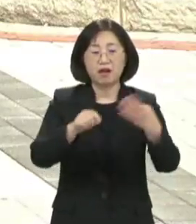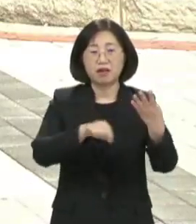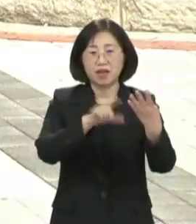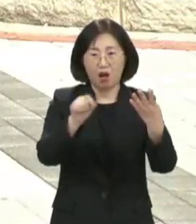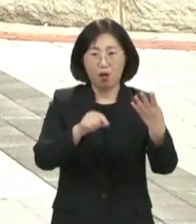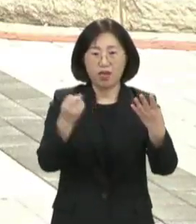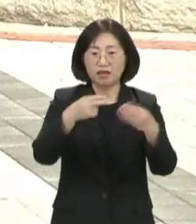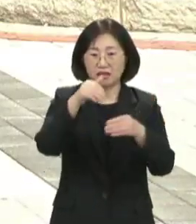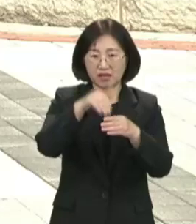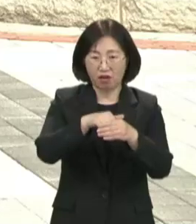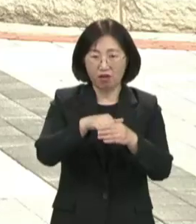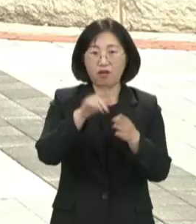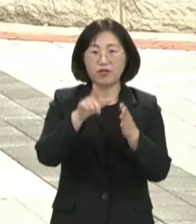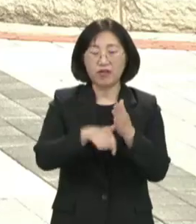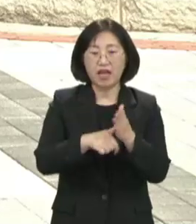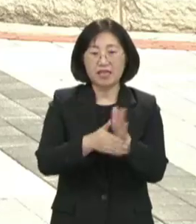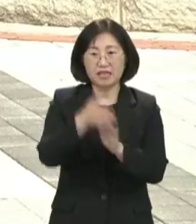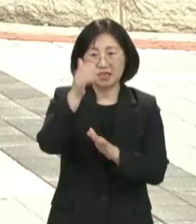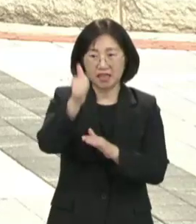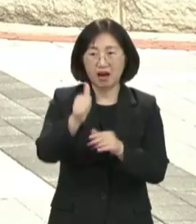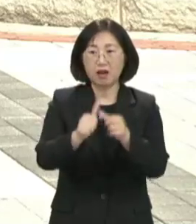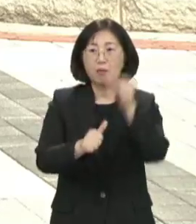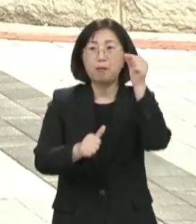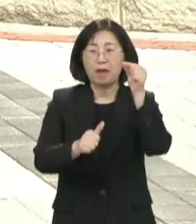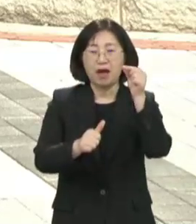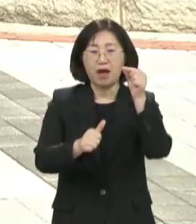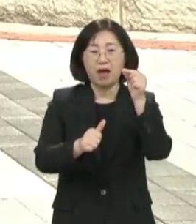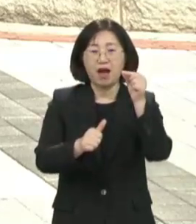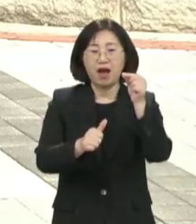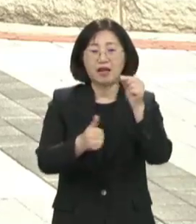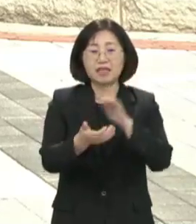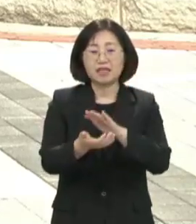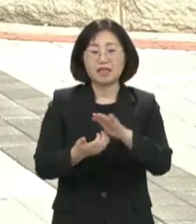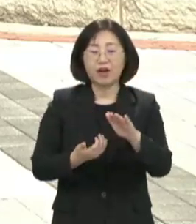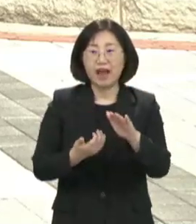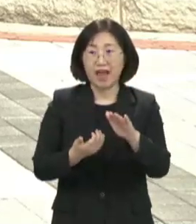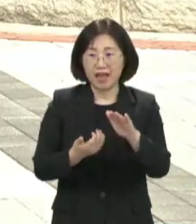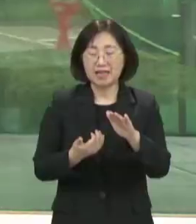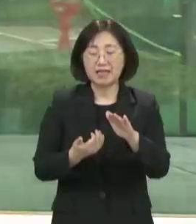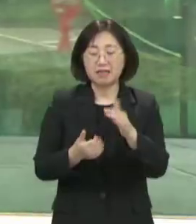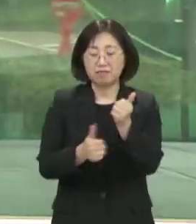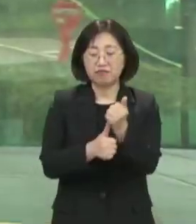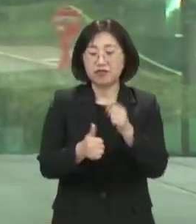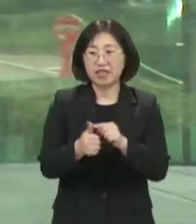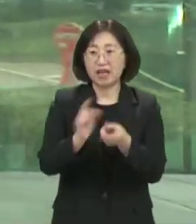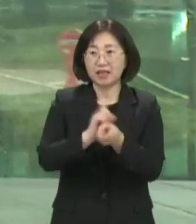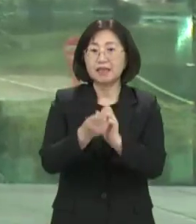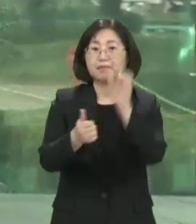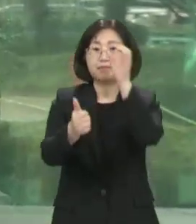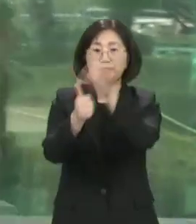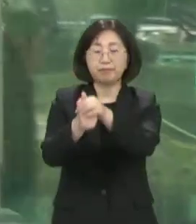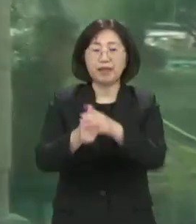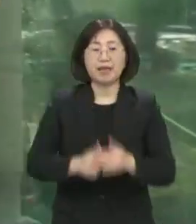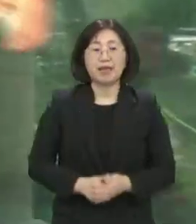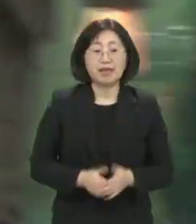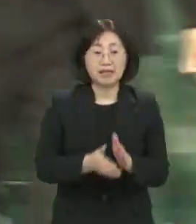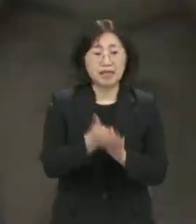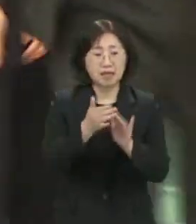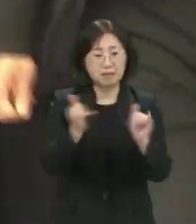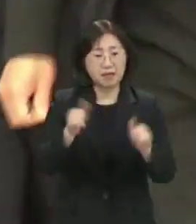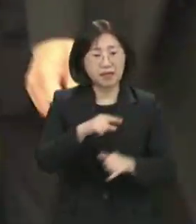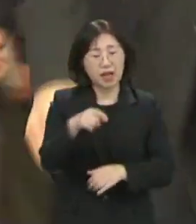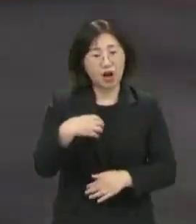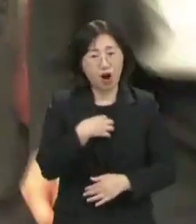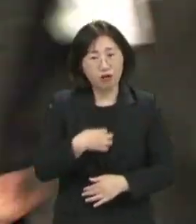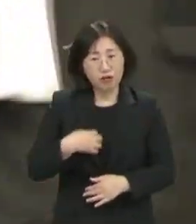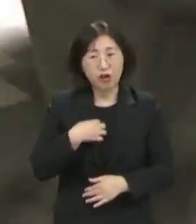보궐선거에서 새로운 수장을 선출할 때까지 부시장 권한체제로 운영될 예정입니다. 아산시는 시민들의 우려를 해소할